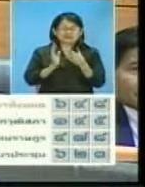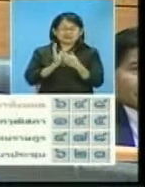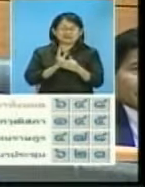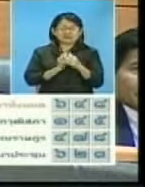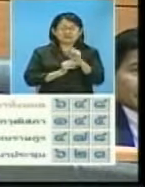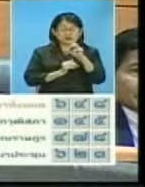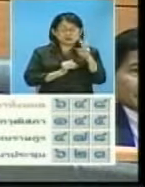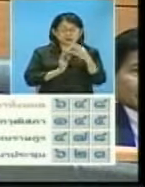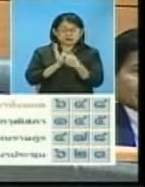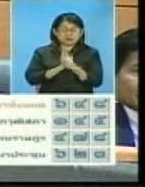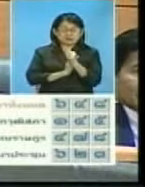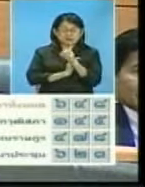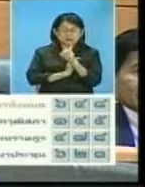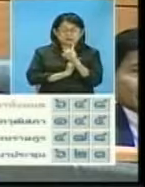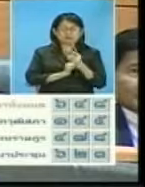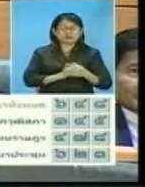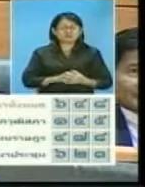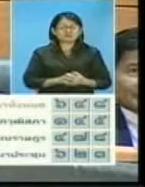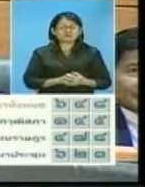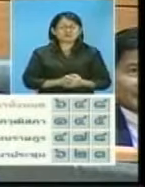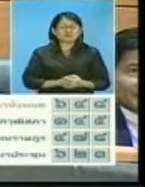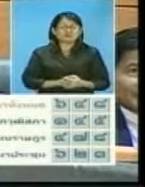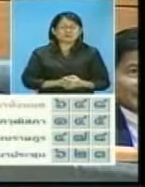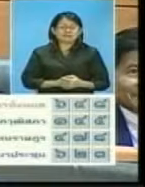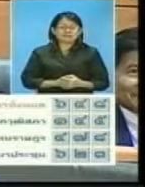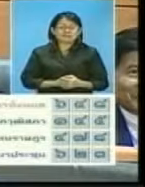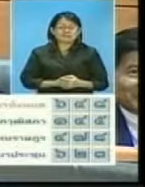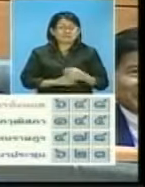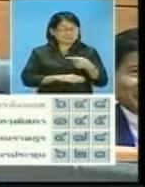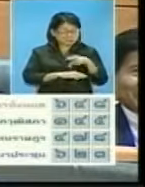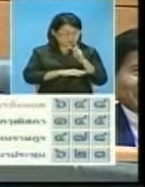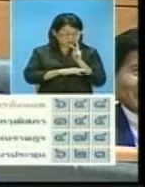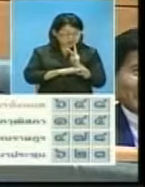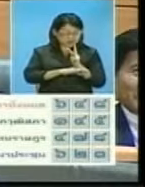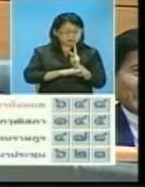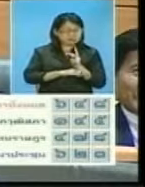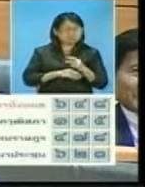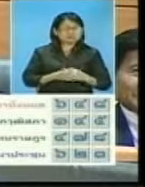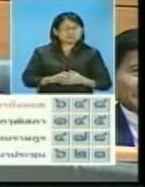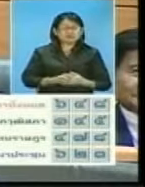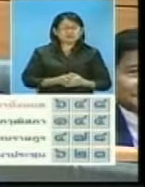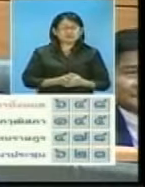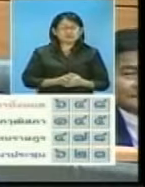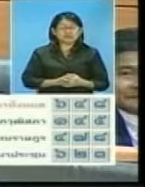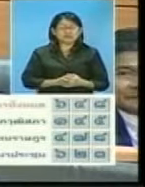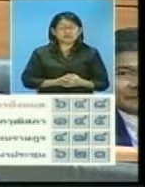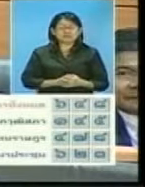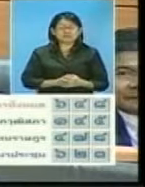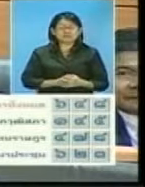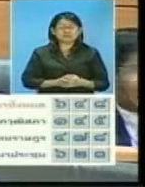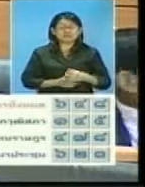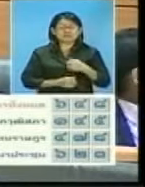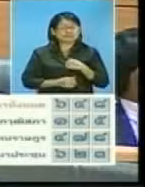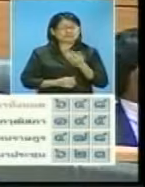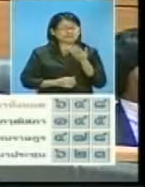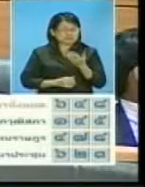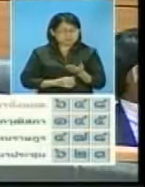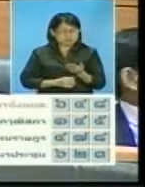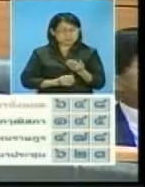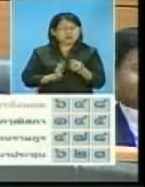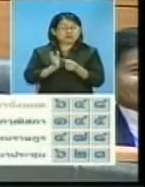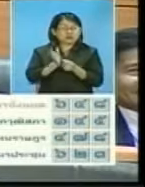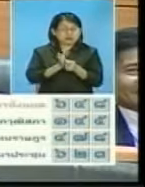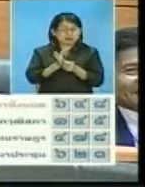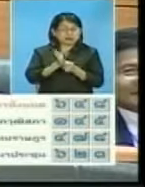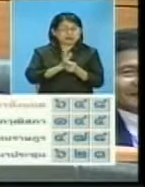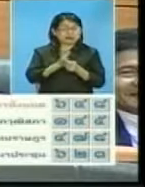อุดรธานีในฐานะสมาชิกรัฐสภาท่านประธานครับผมได้ขอแปลยติและสงวน